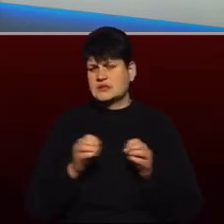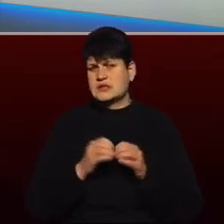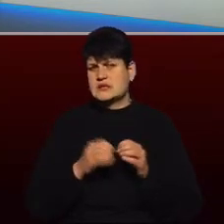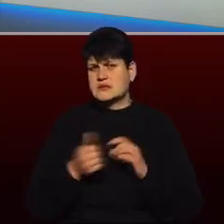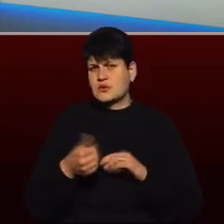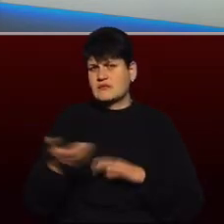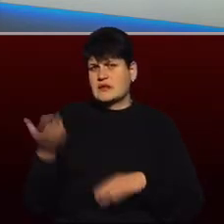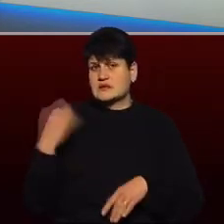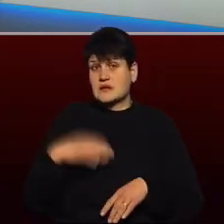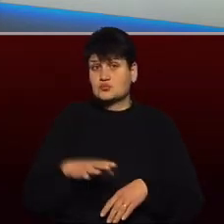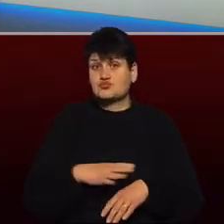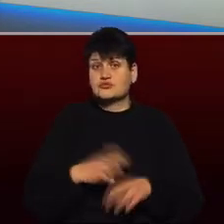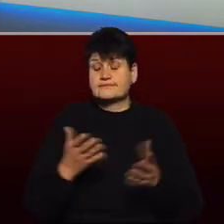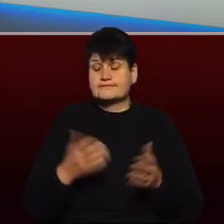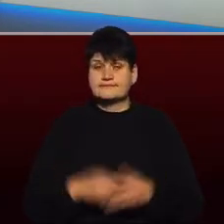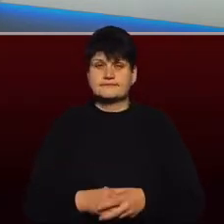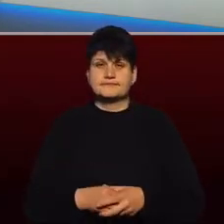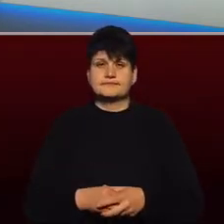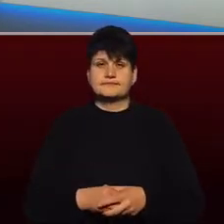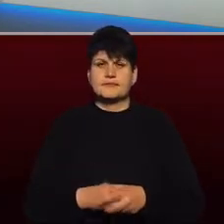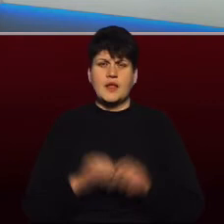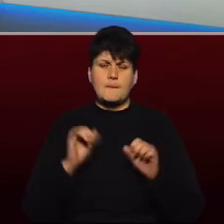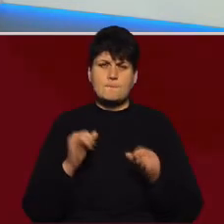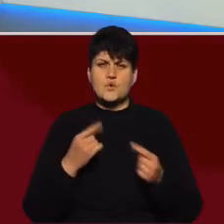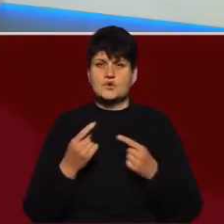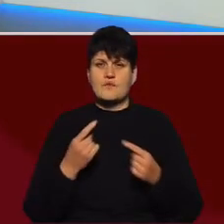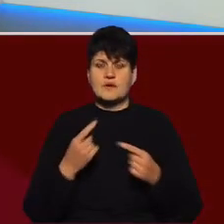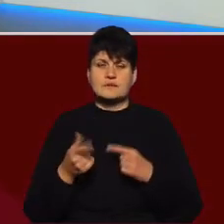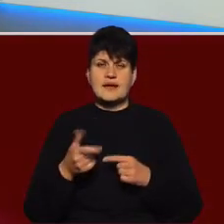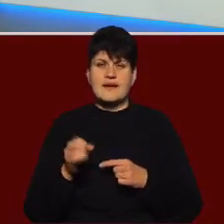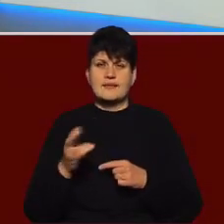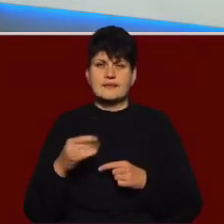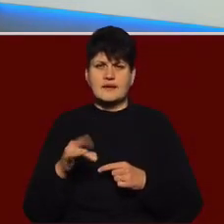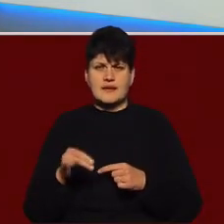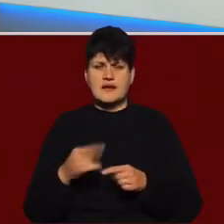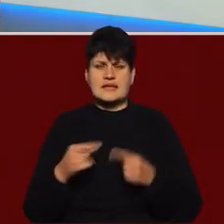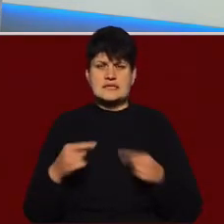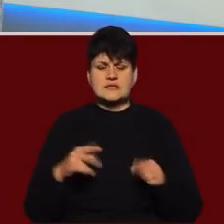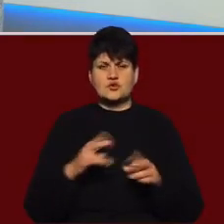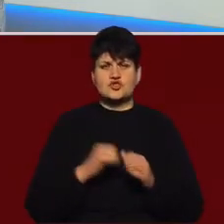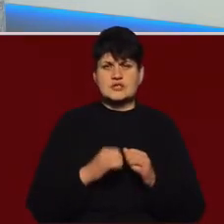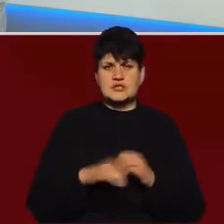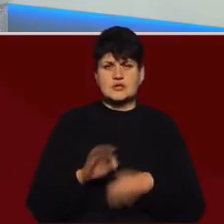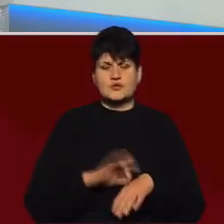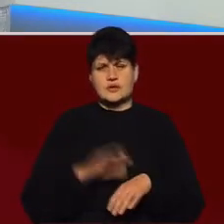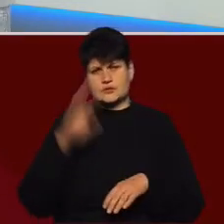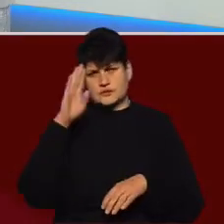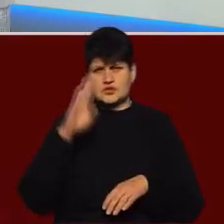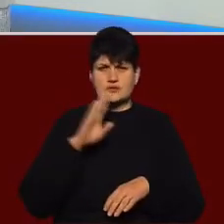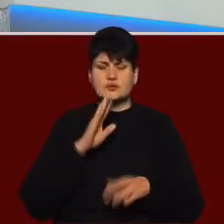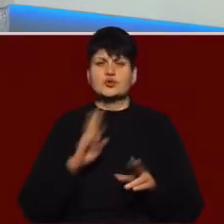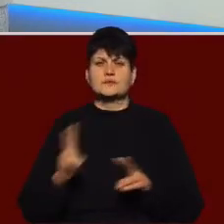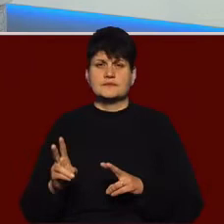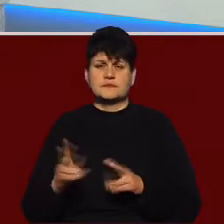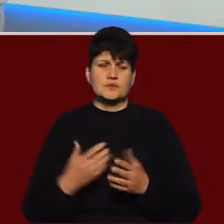були. Чи можемо говорити про якусь гендерну різницю? Хто частіше заражається, чоловіки чи жінки? Чи є такі якісь? По статистиці,